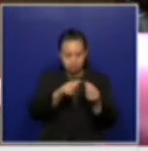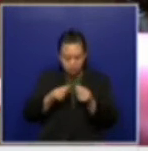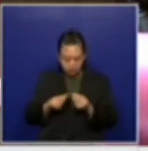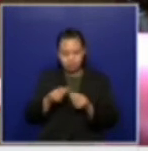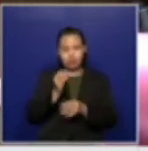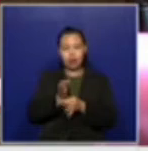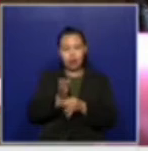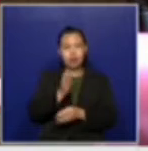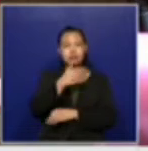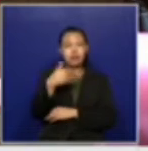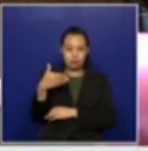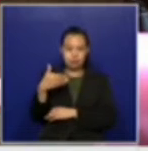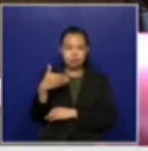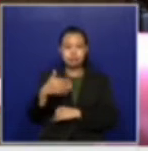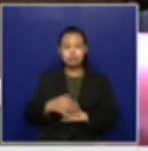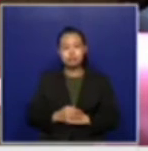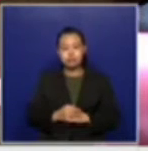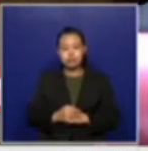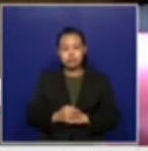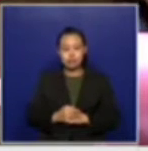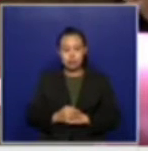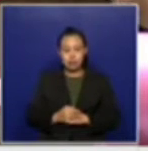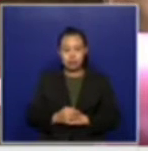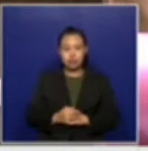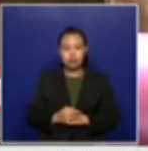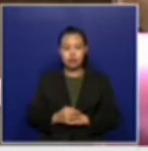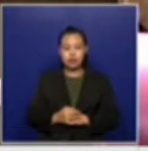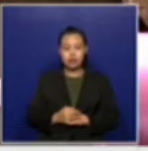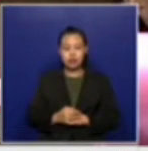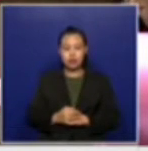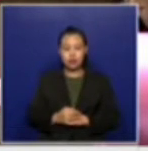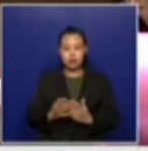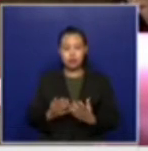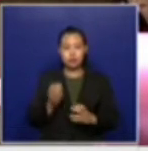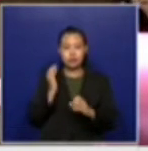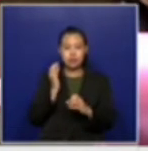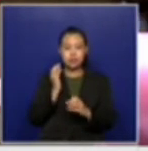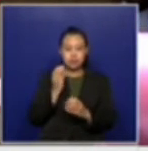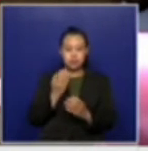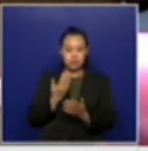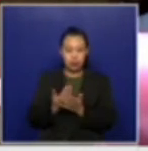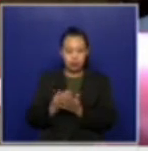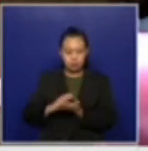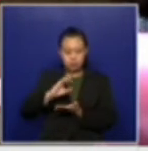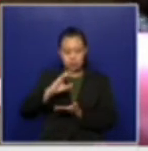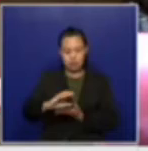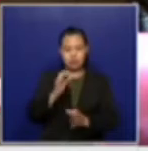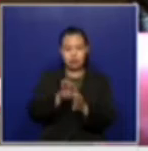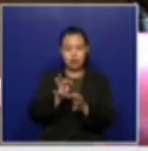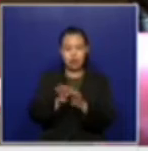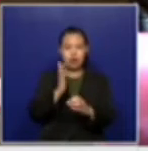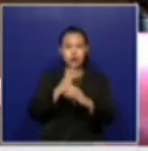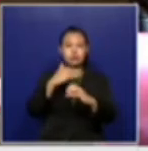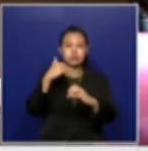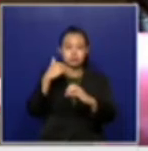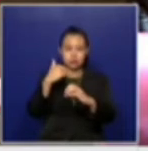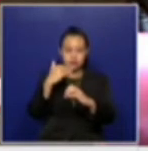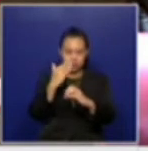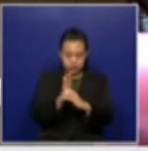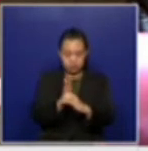ทยนอกจากนั้นยังมีซอฟท์โลนผ่านธนาคารออมสินอีก 1.5 แสนล้านบา